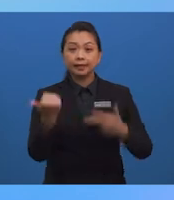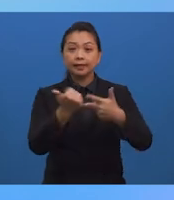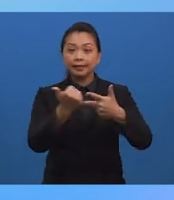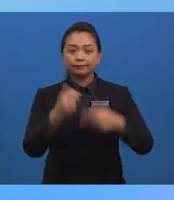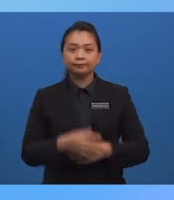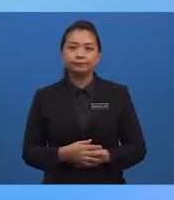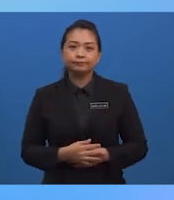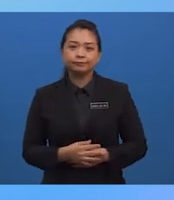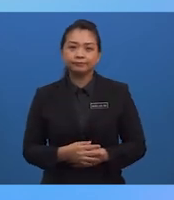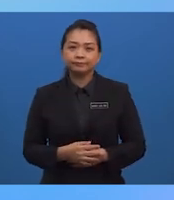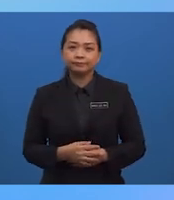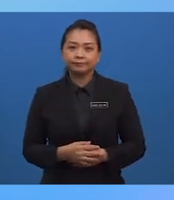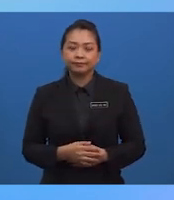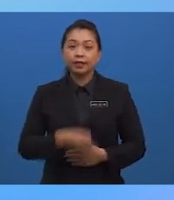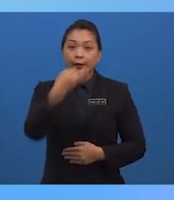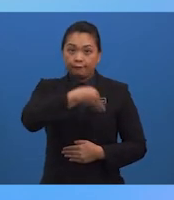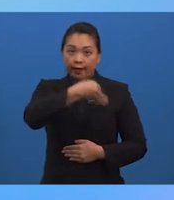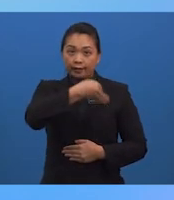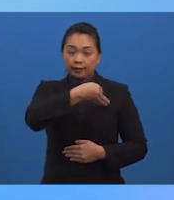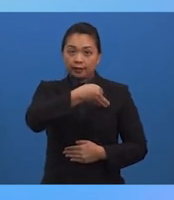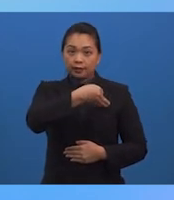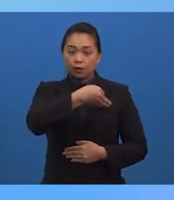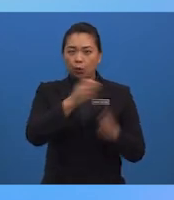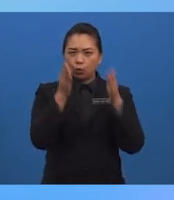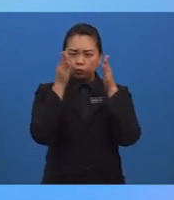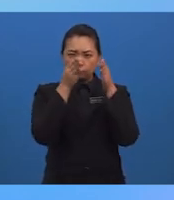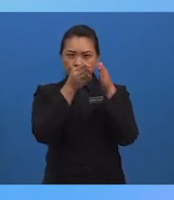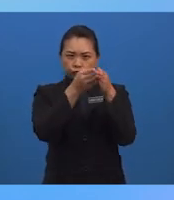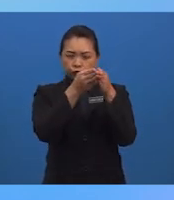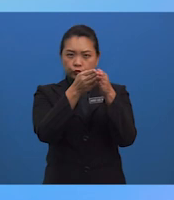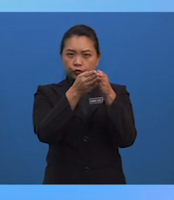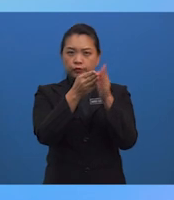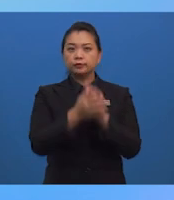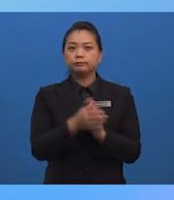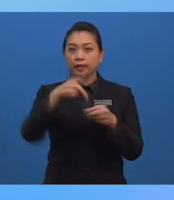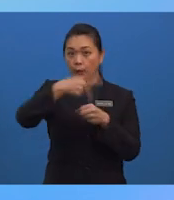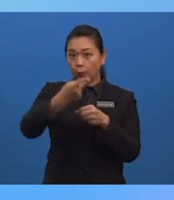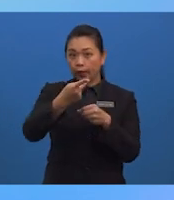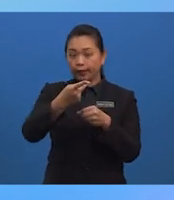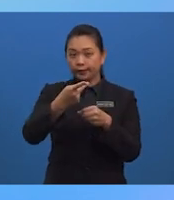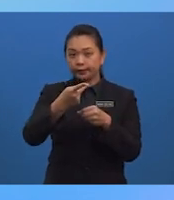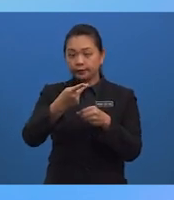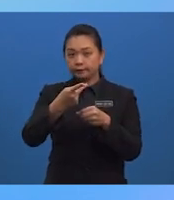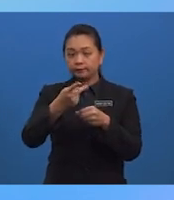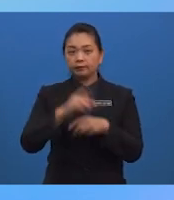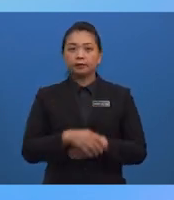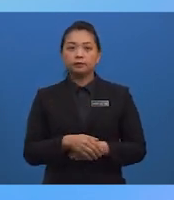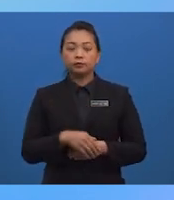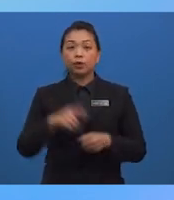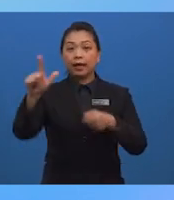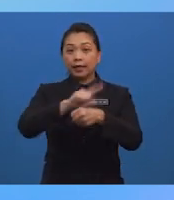ekonomi. Faedah dari segi penghususan, pengeluaran dan keadaan saling melengkapi